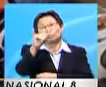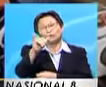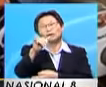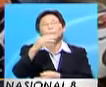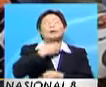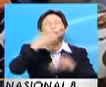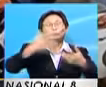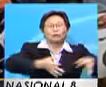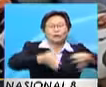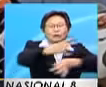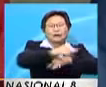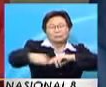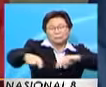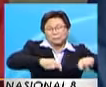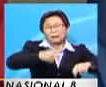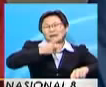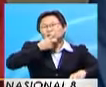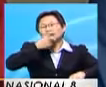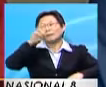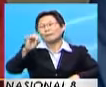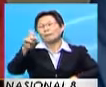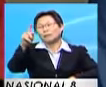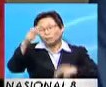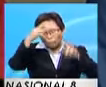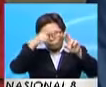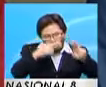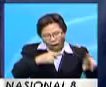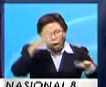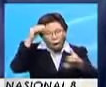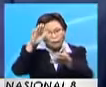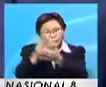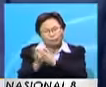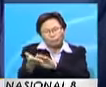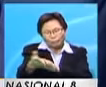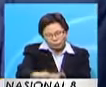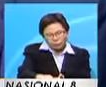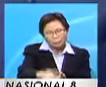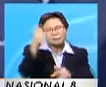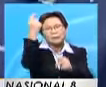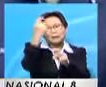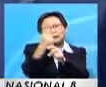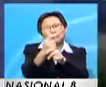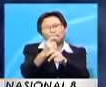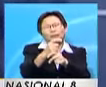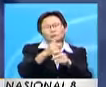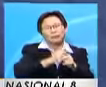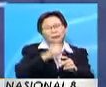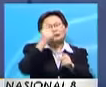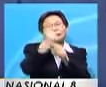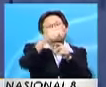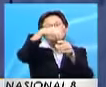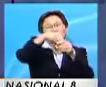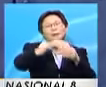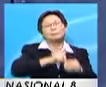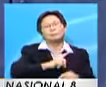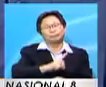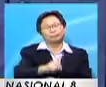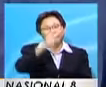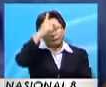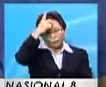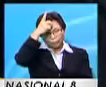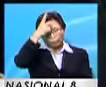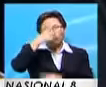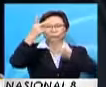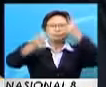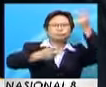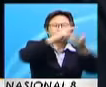Sony Zakaria Ojan tinggalkan Jatim mastura sebagai menghormati syariah yang telah ditetapkan dalam Islam jatuh wedhatama Zahid